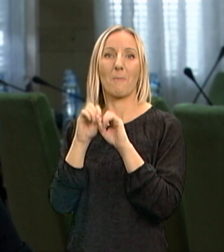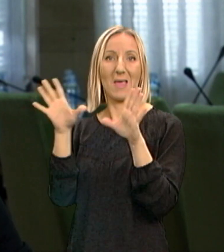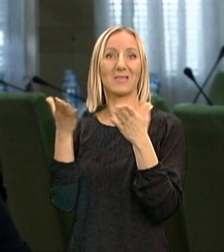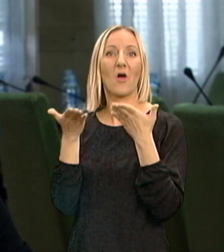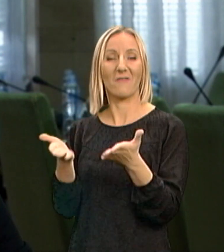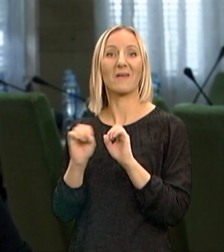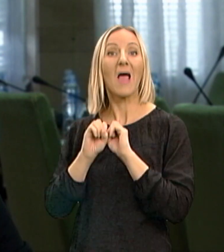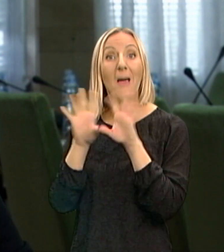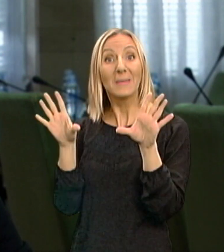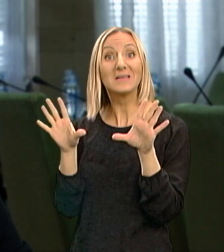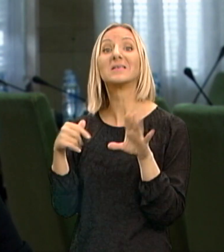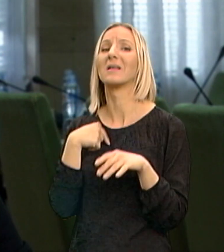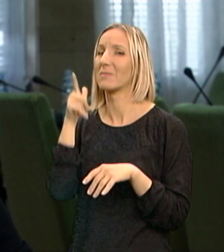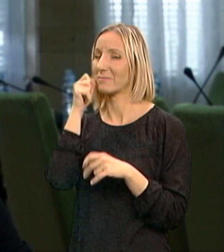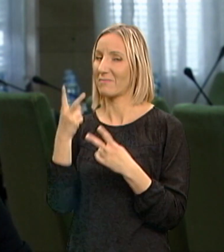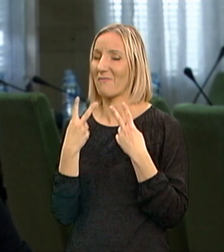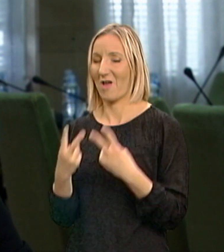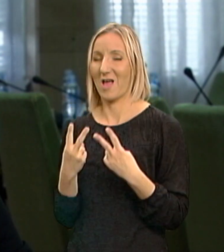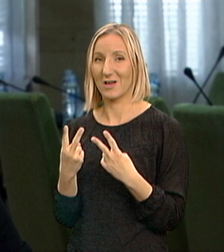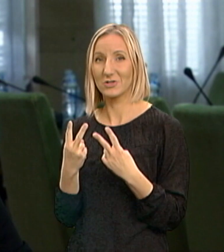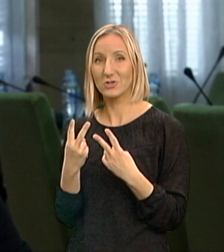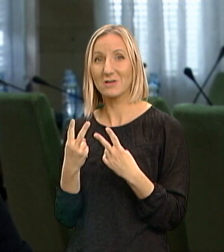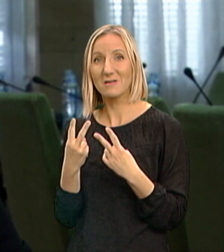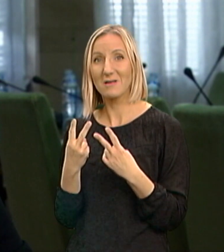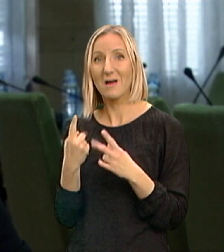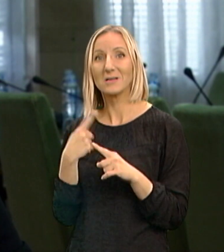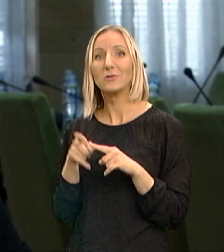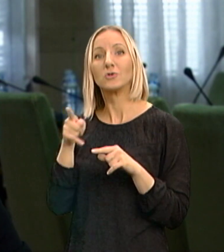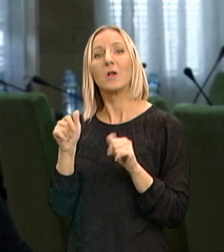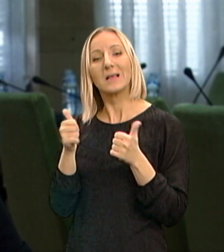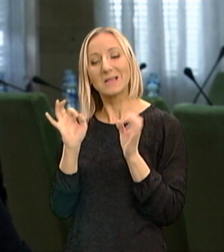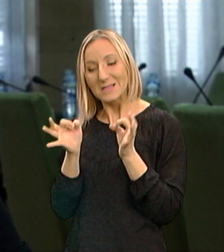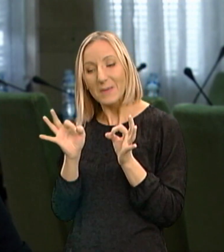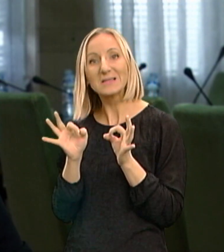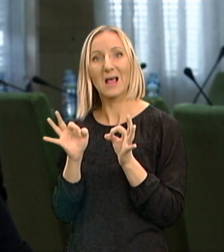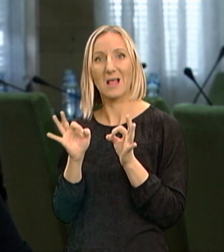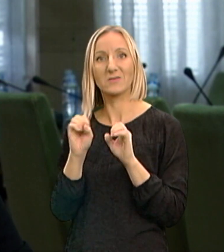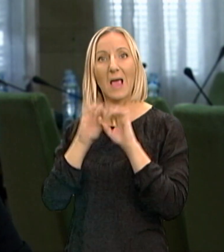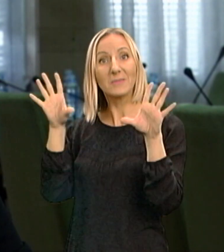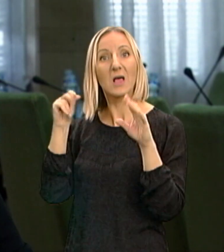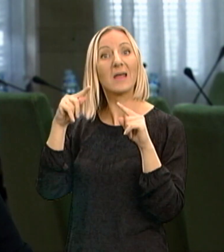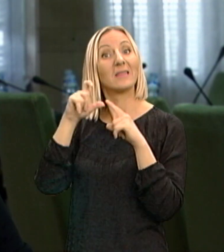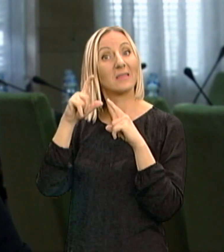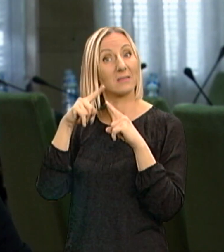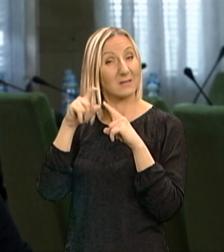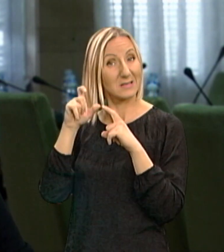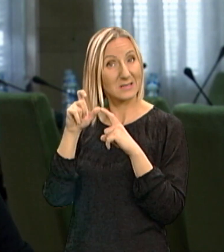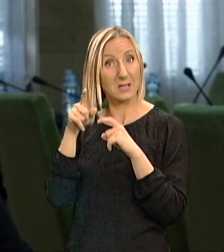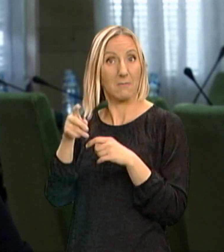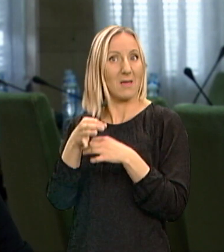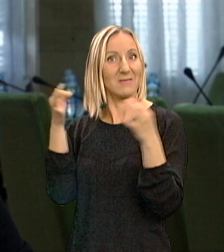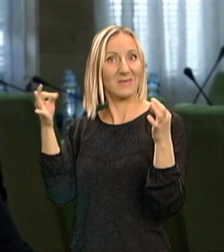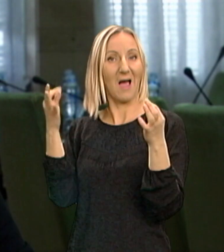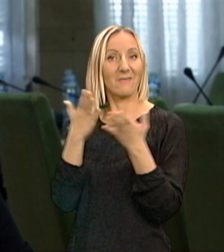naravno nama izuzetno važna, jer je ona specijalizovana, emituje se na RTS-u koji je naravno javni